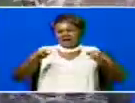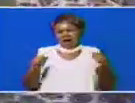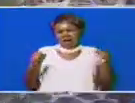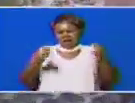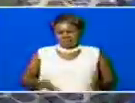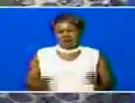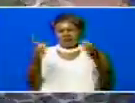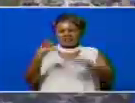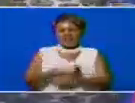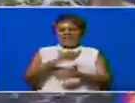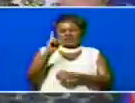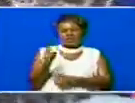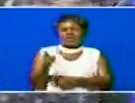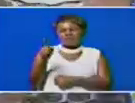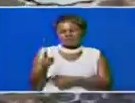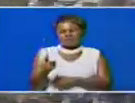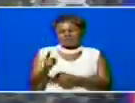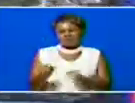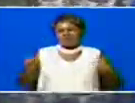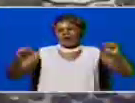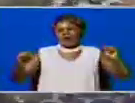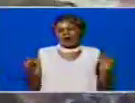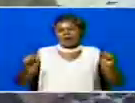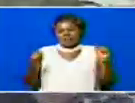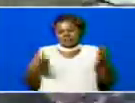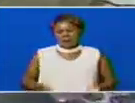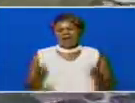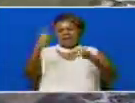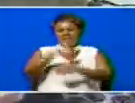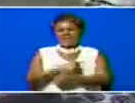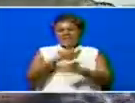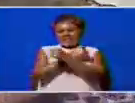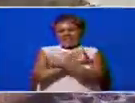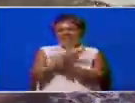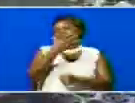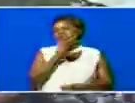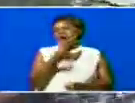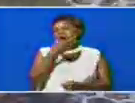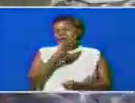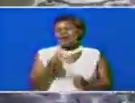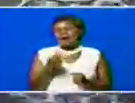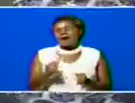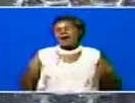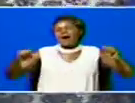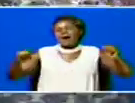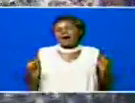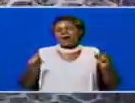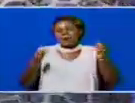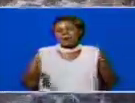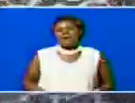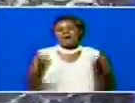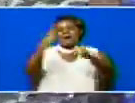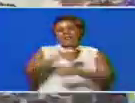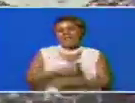you. Happy birthday to you. Happy birthday to baba.